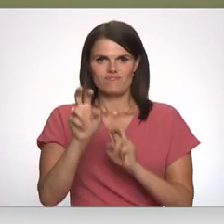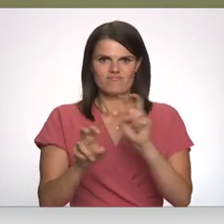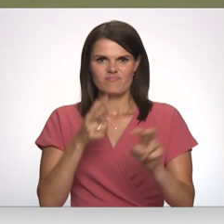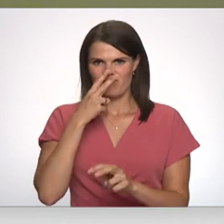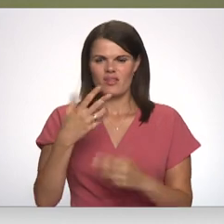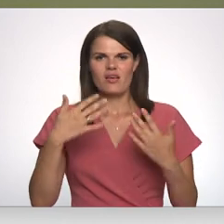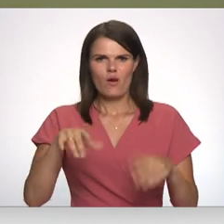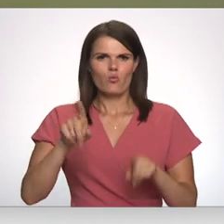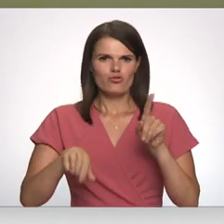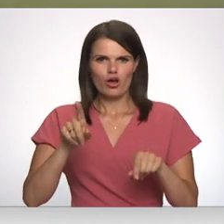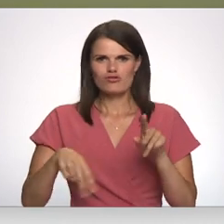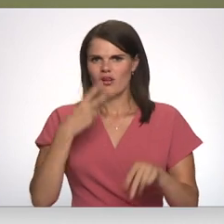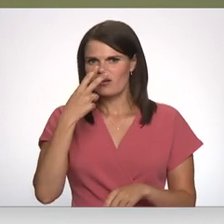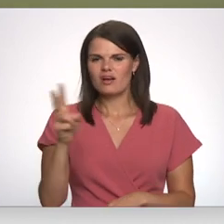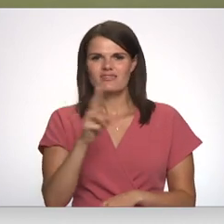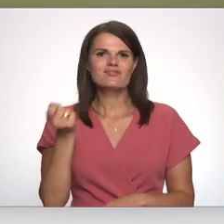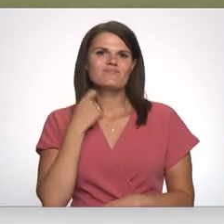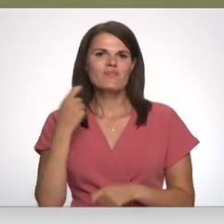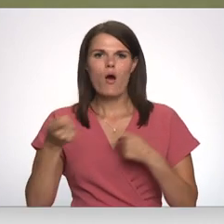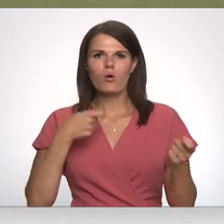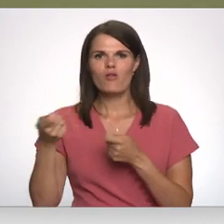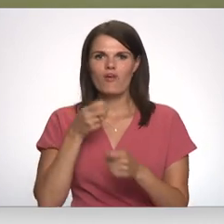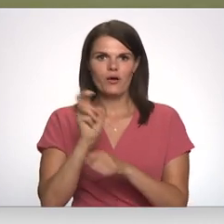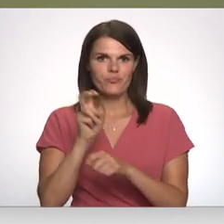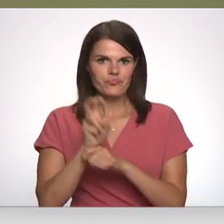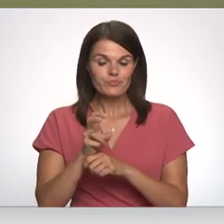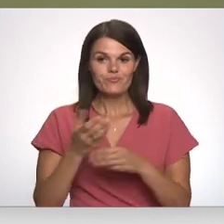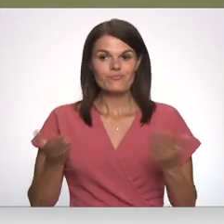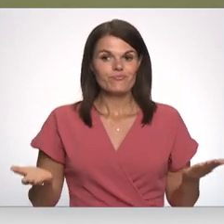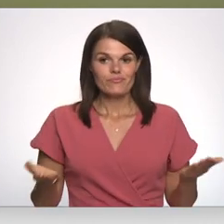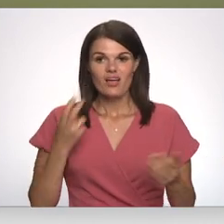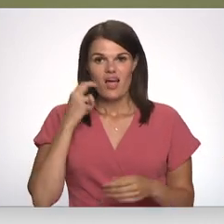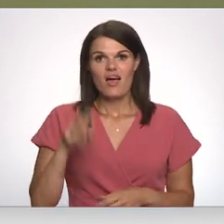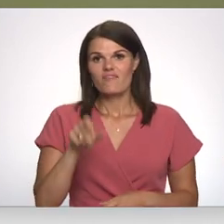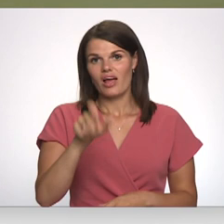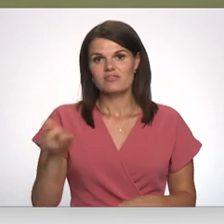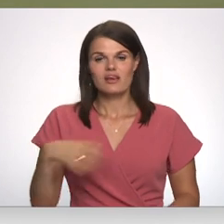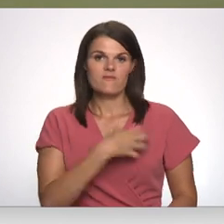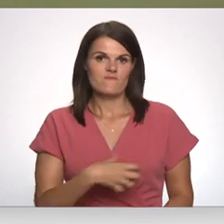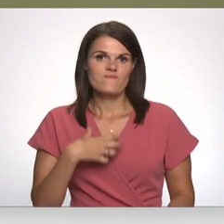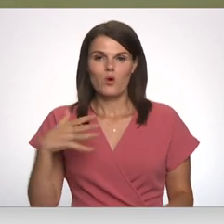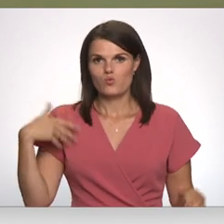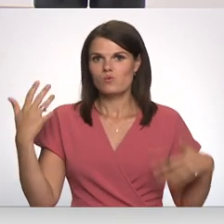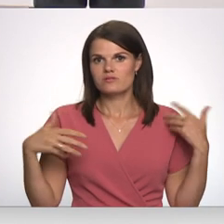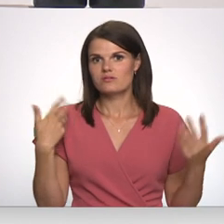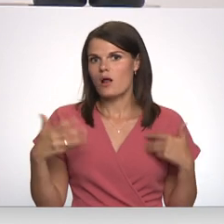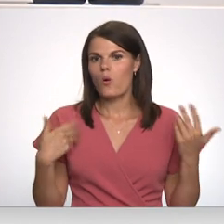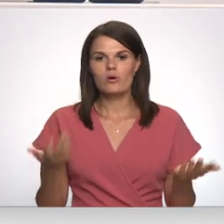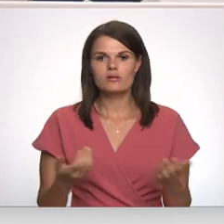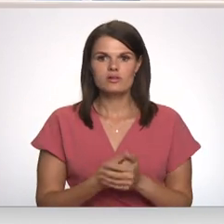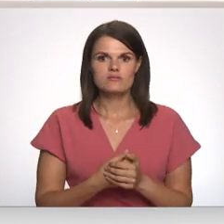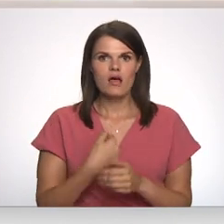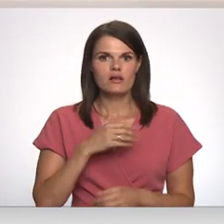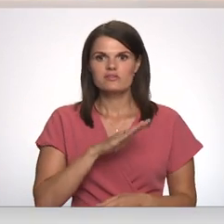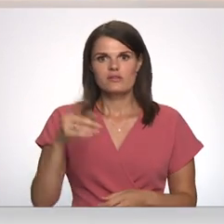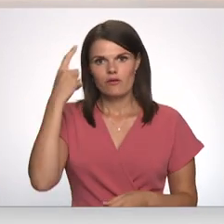jau redzēt dažreiz ir, kas nāk uz alkohola veikalu, ja, tad nu, vecākiem ir jāuztraucās par to. Es nedomāju,